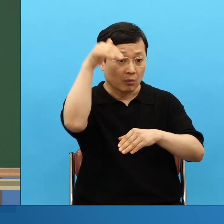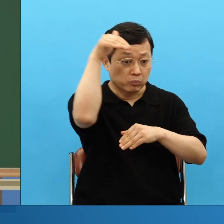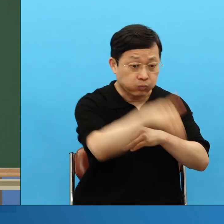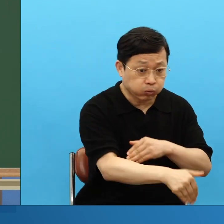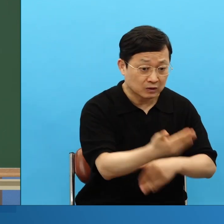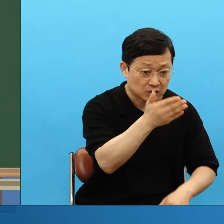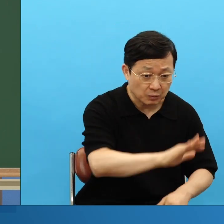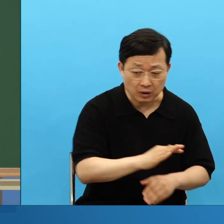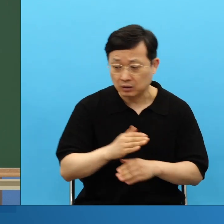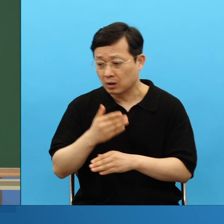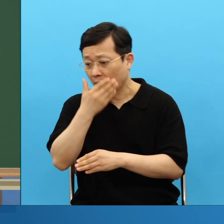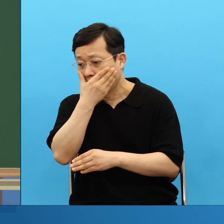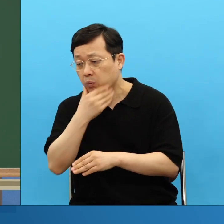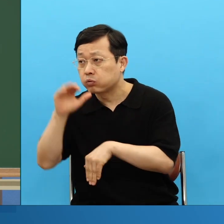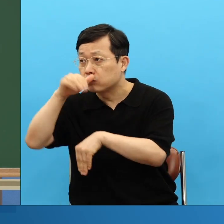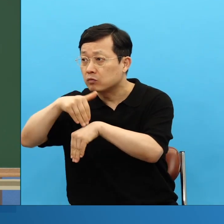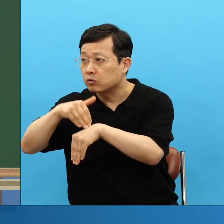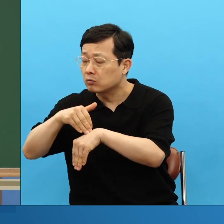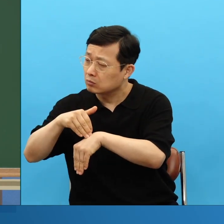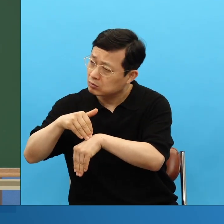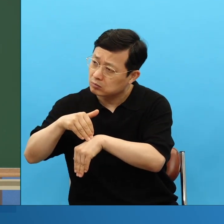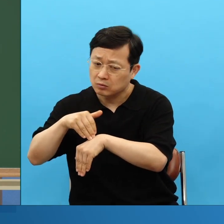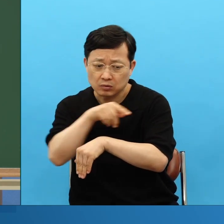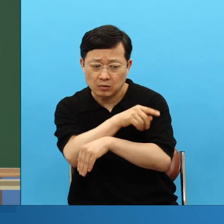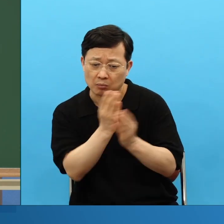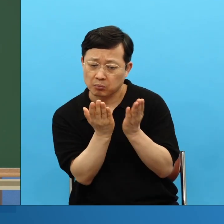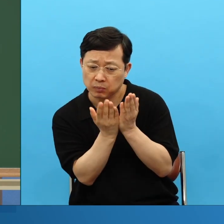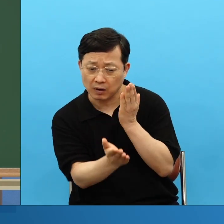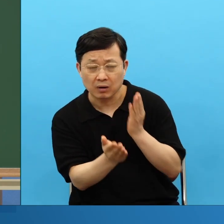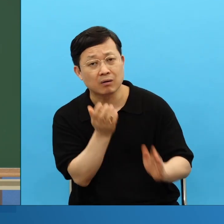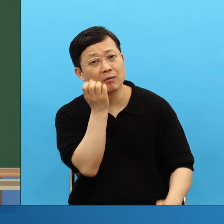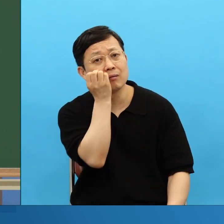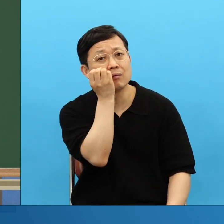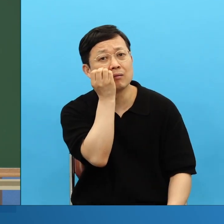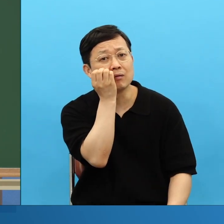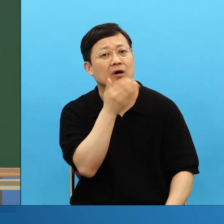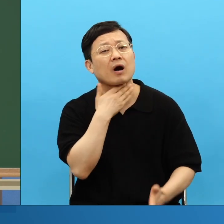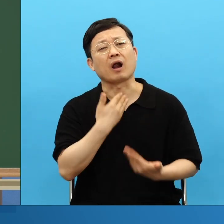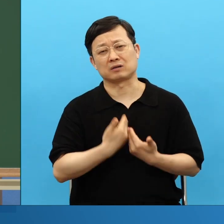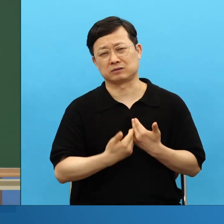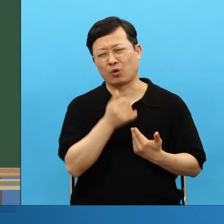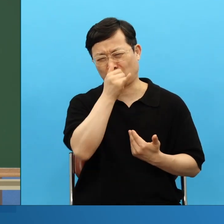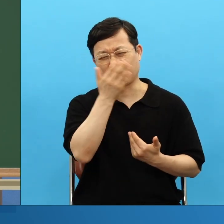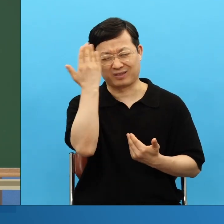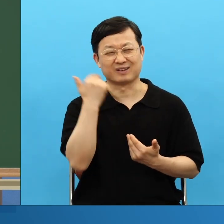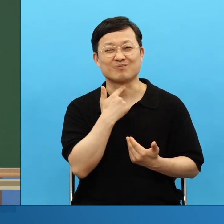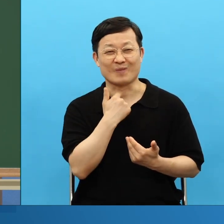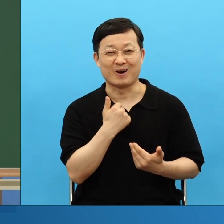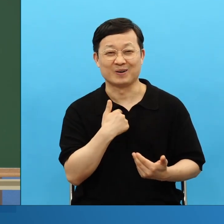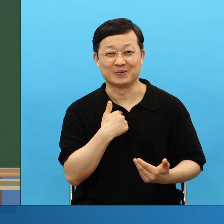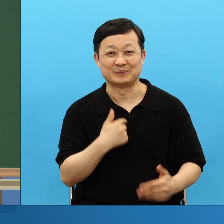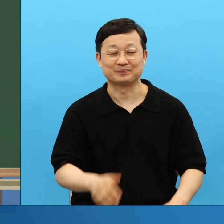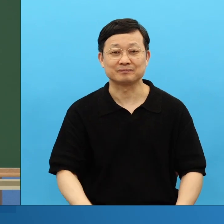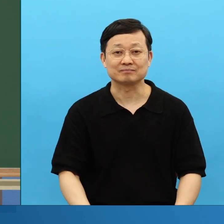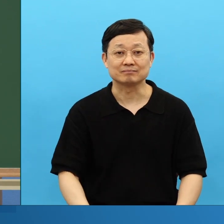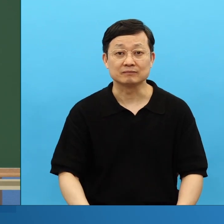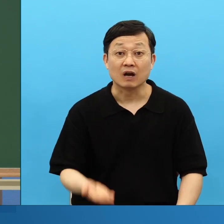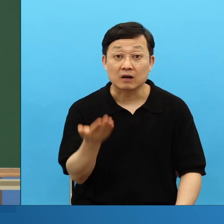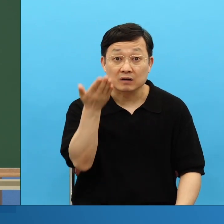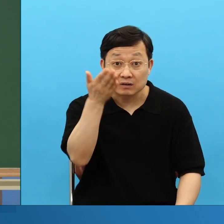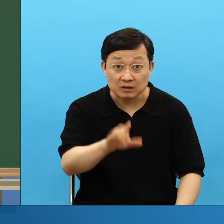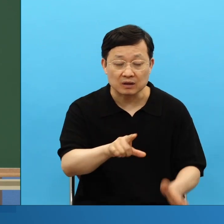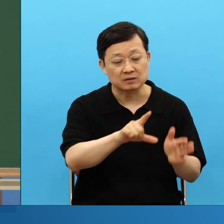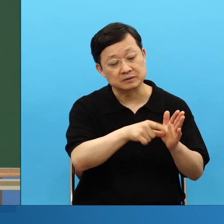복음이면 되는데 모든 문제 해결인데 왜 나는 이제 이 갈등 속에 있다가 하나님이